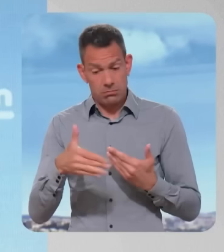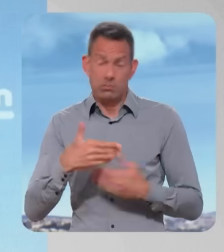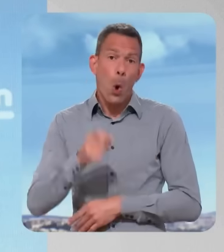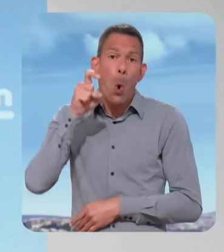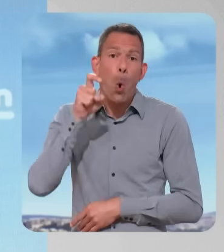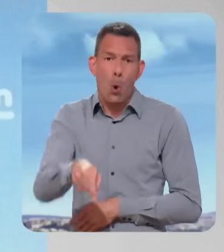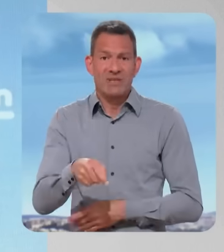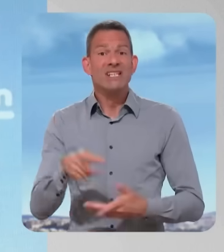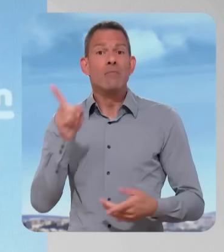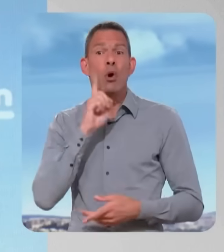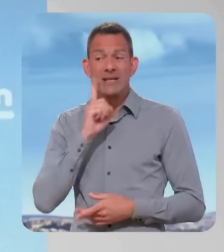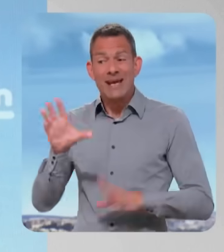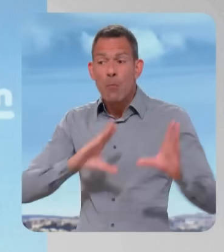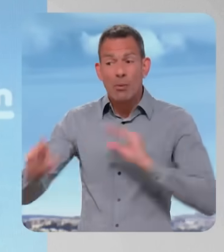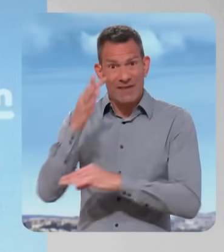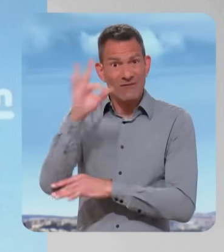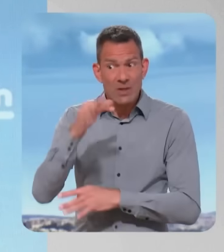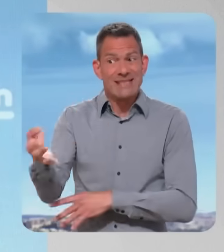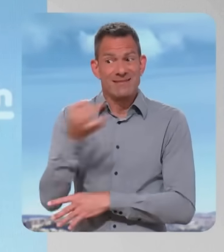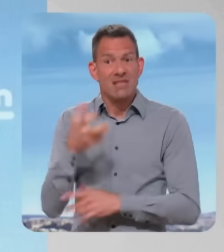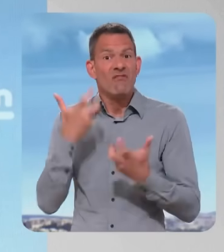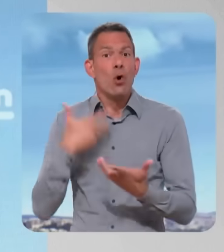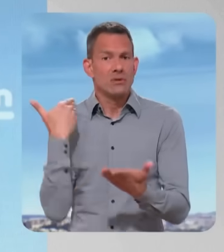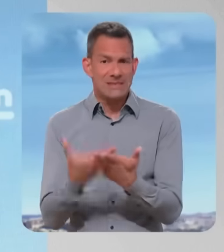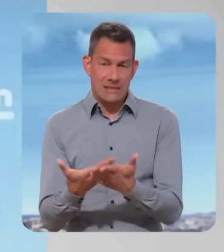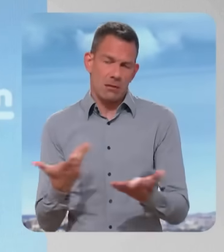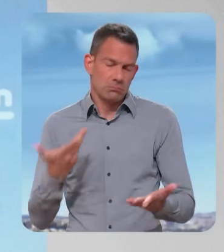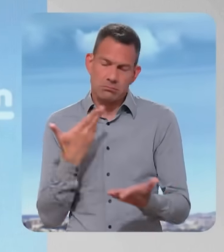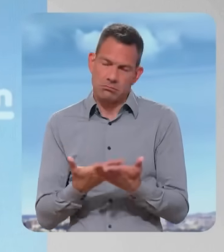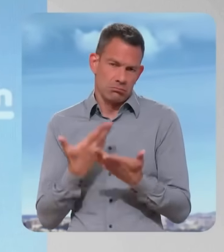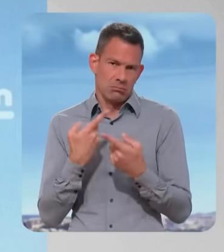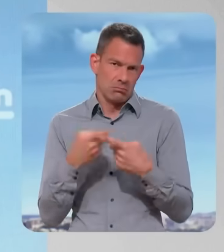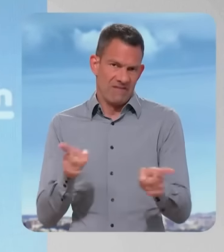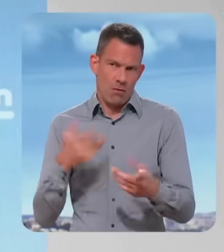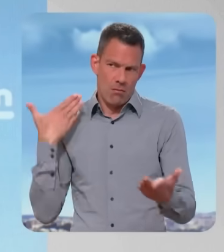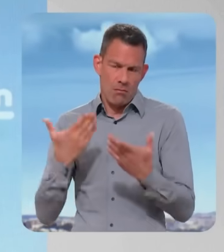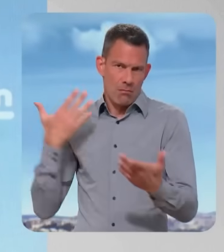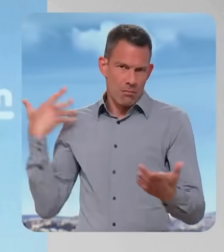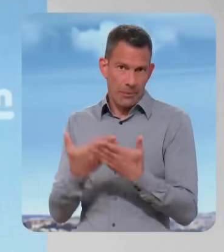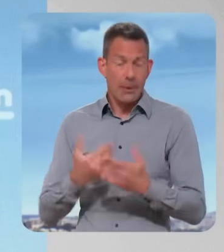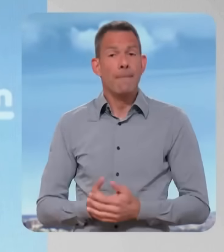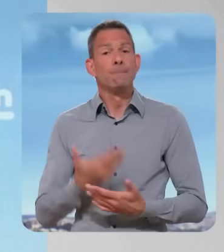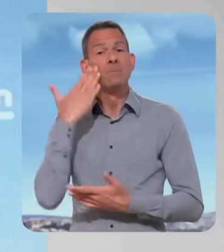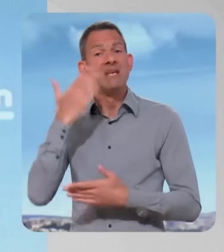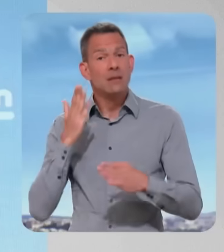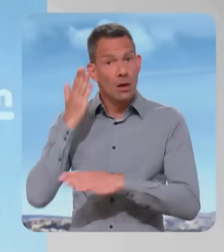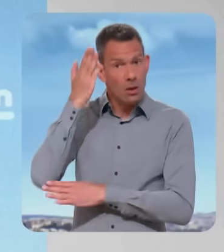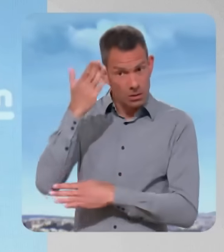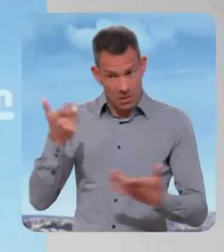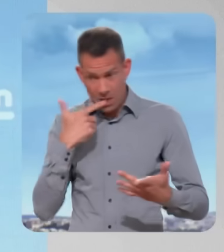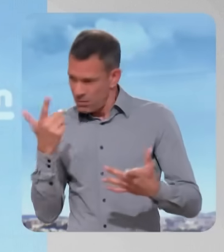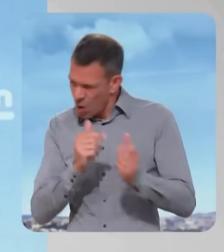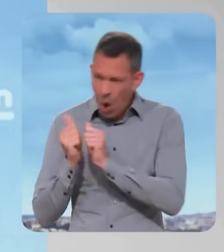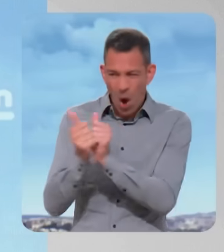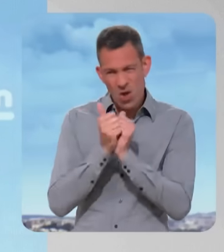que elle vient des Français et ça ça change tout donc peut-être si nous parvenons demain à gouverner ensemble en faisant